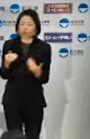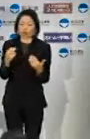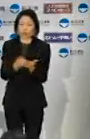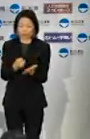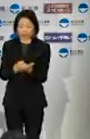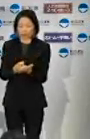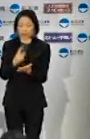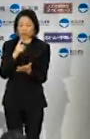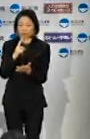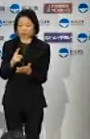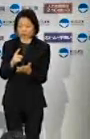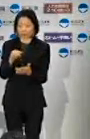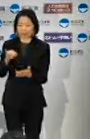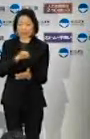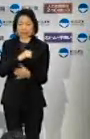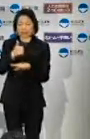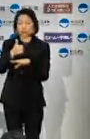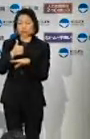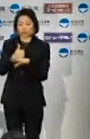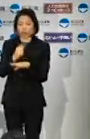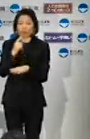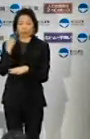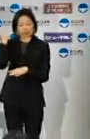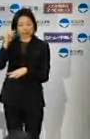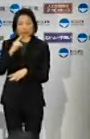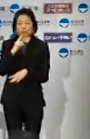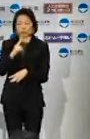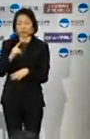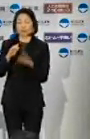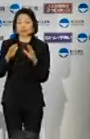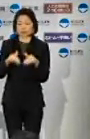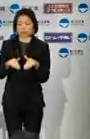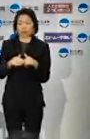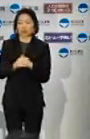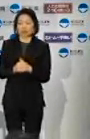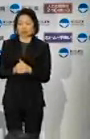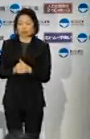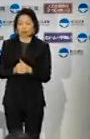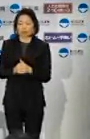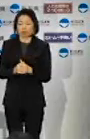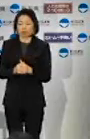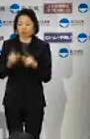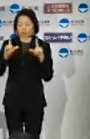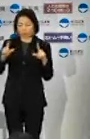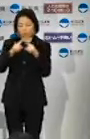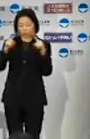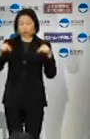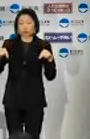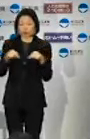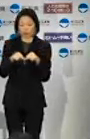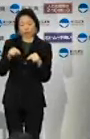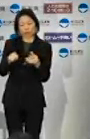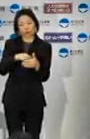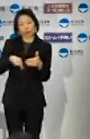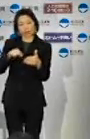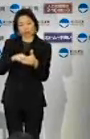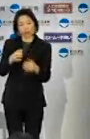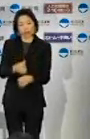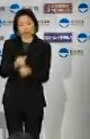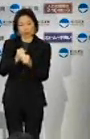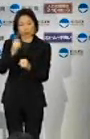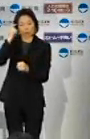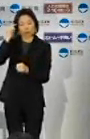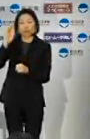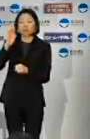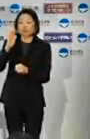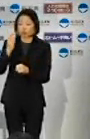意見が出て、まあ、委員長も終わった後にそういうようなことを言ってて、まあ、多分そういう方向で、まあ、報告書には出そうなんですけれども、まあ、改め